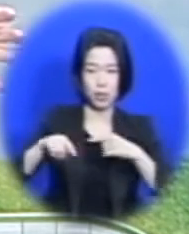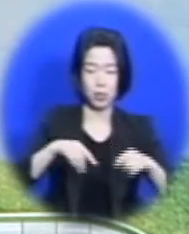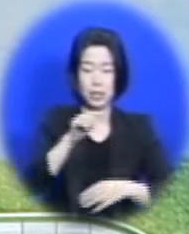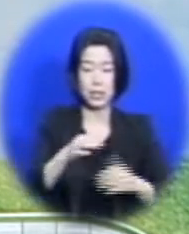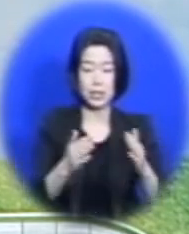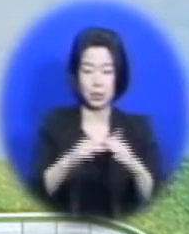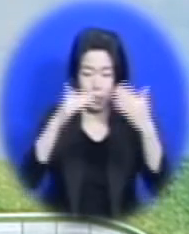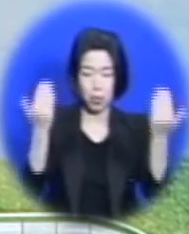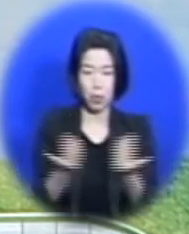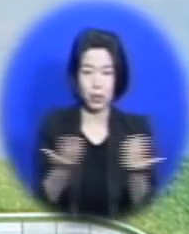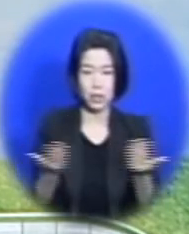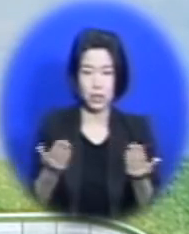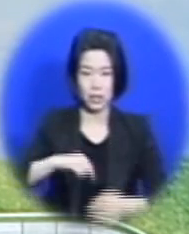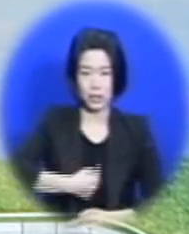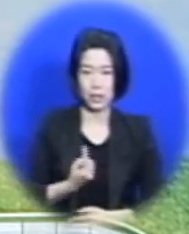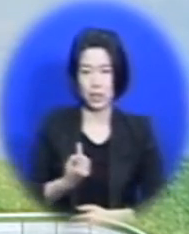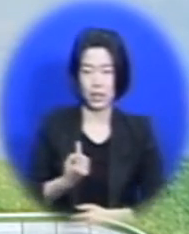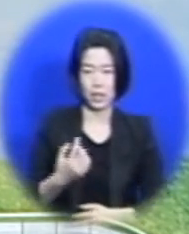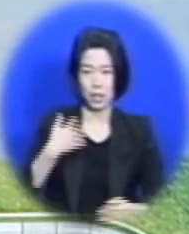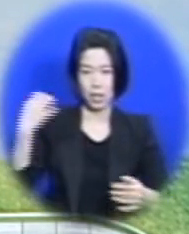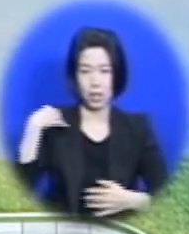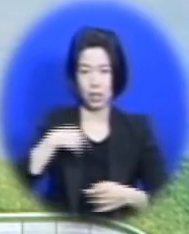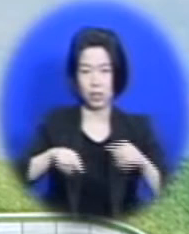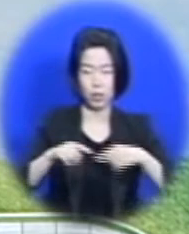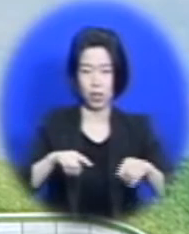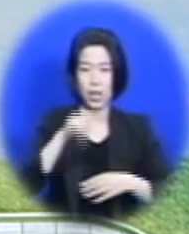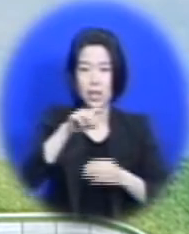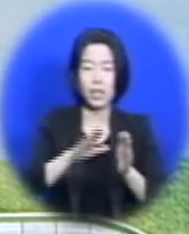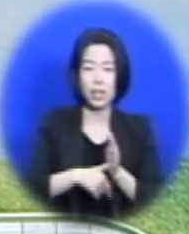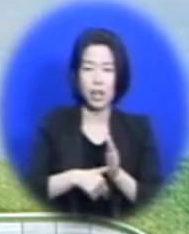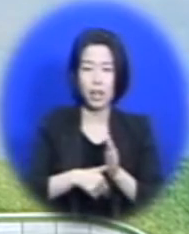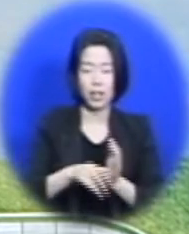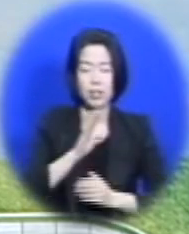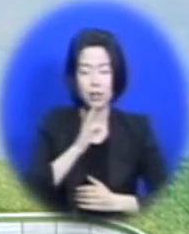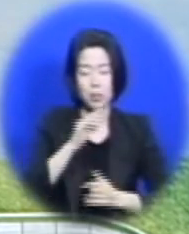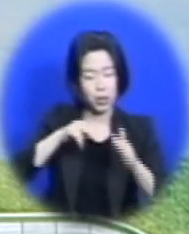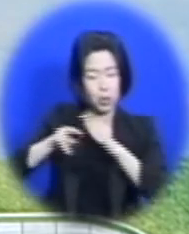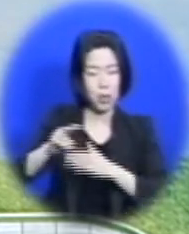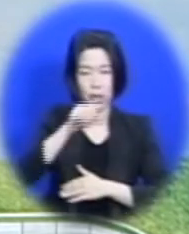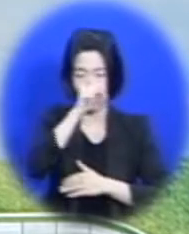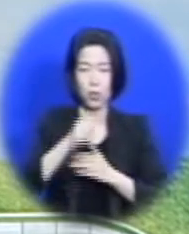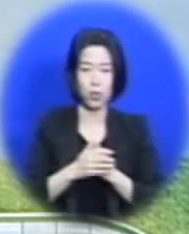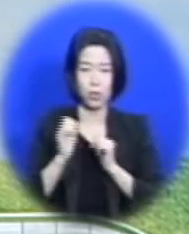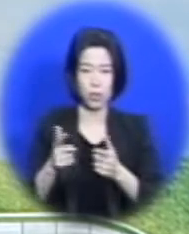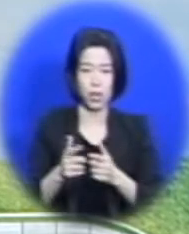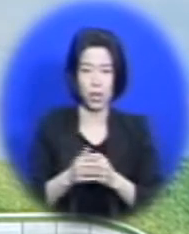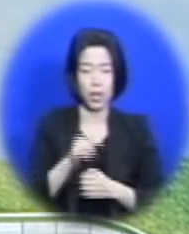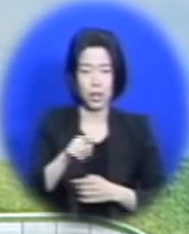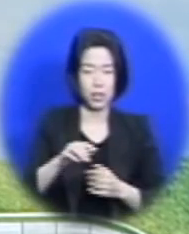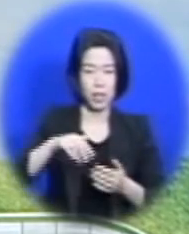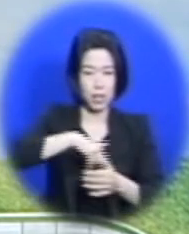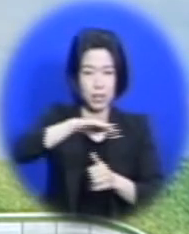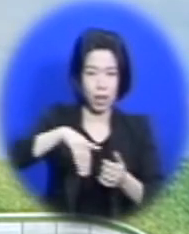모든 일을 다 자기가 주관합니다. 이때야말로 도망가기 절호의 기회잖아요. 그때 상황을 잘 만들어